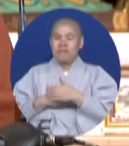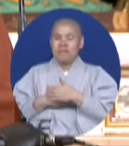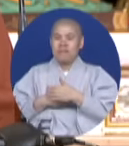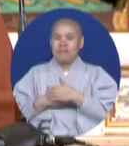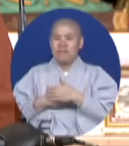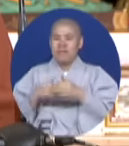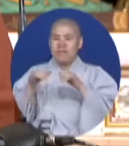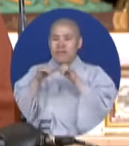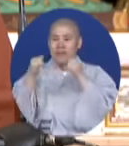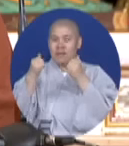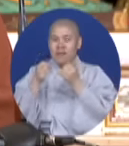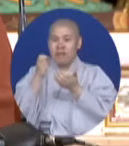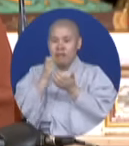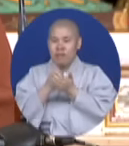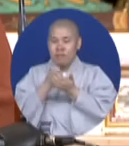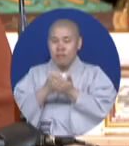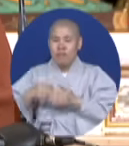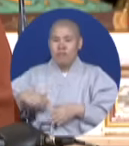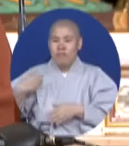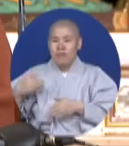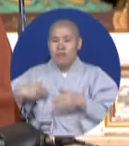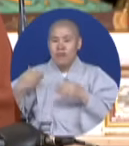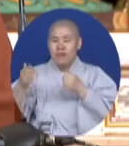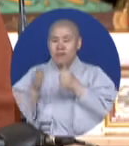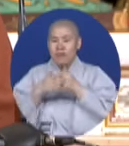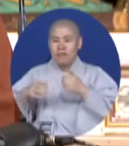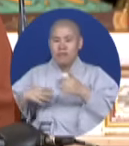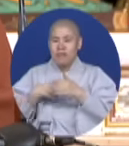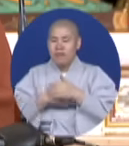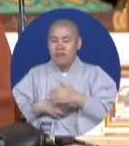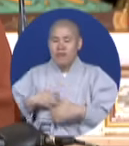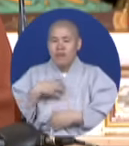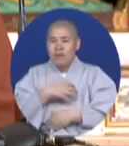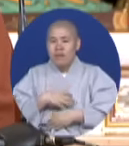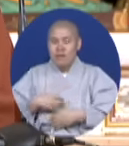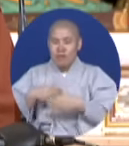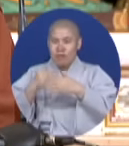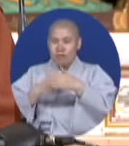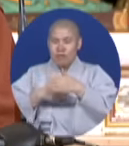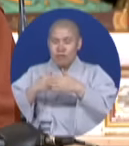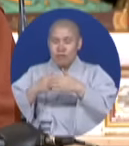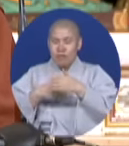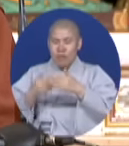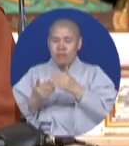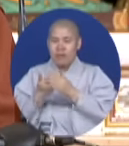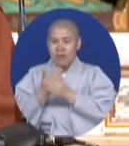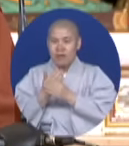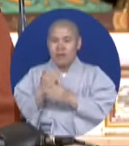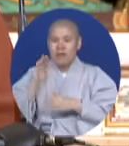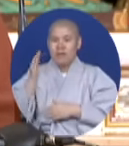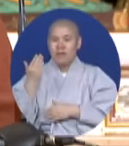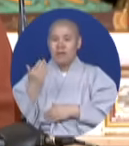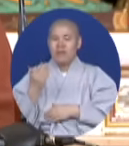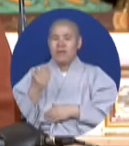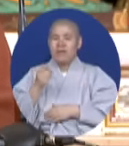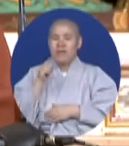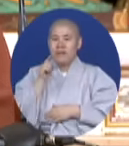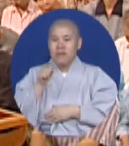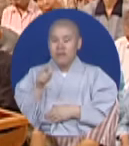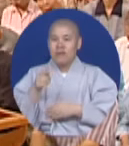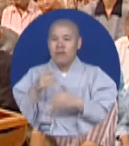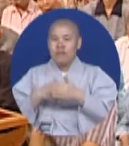인연법을 몰라서 근심 걱정, 두려움을 일으키고, 그